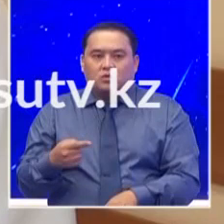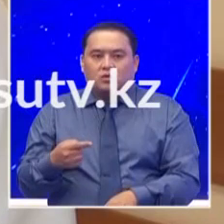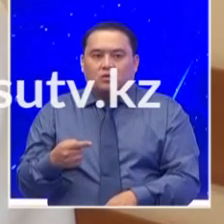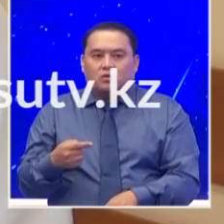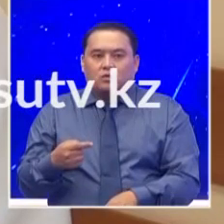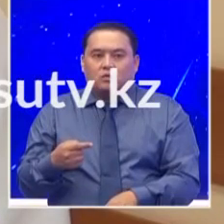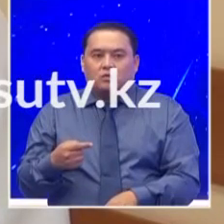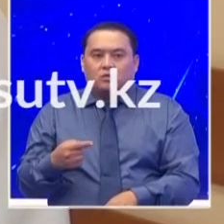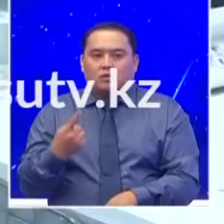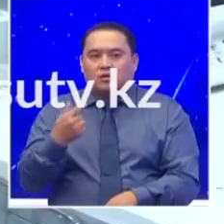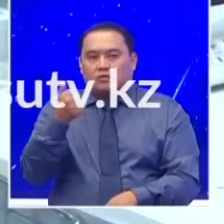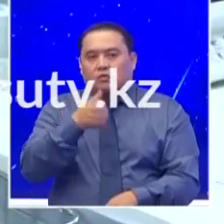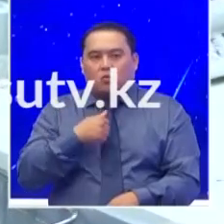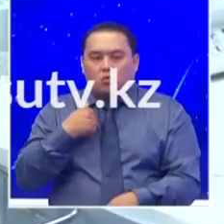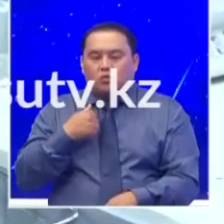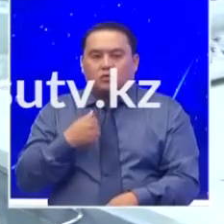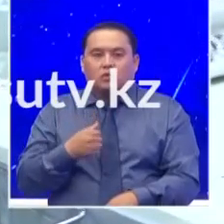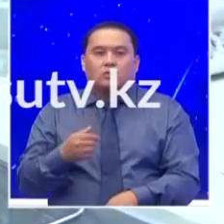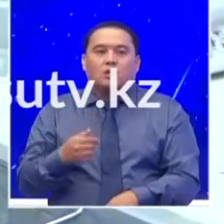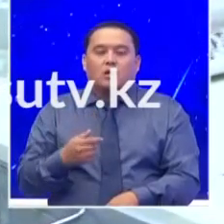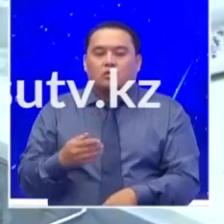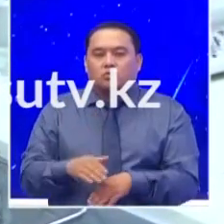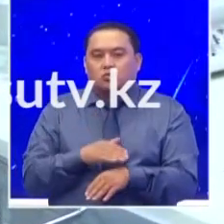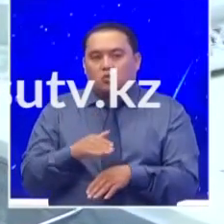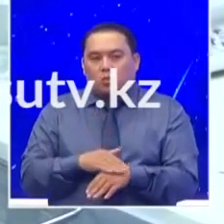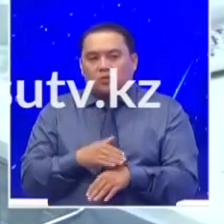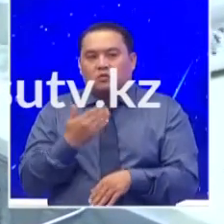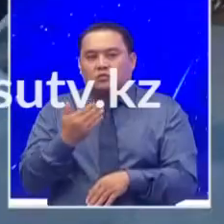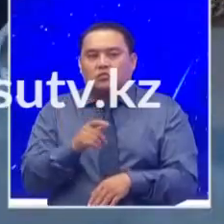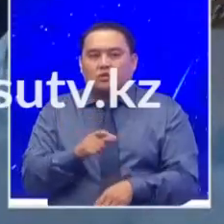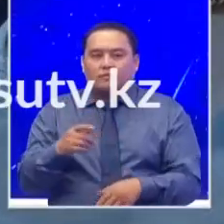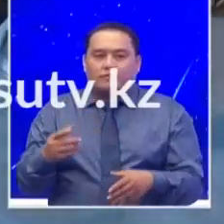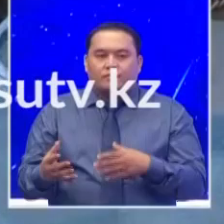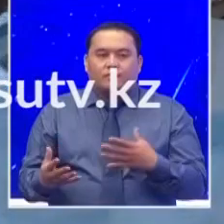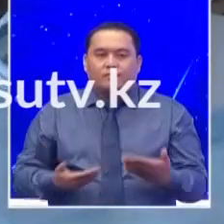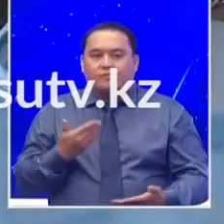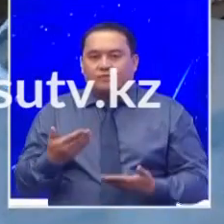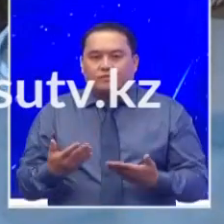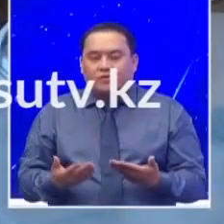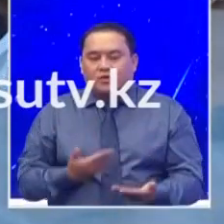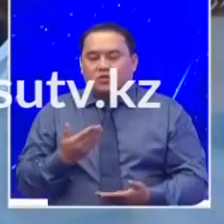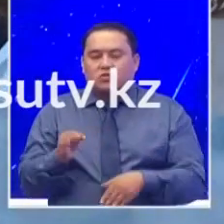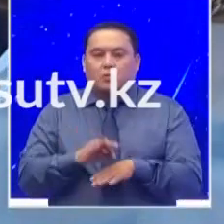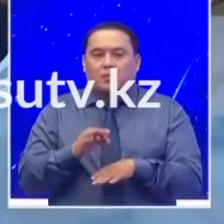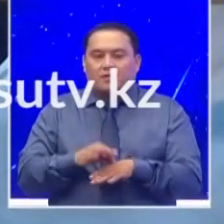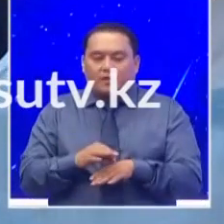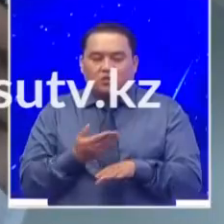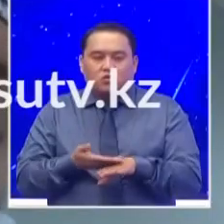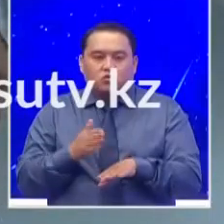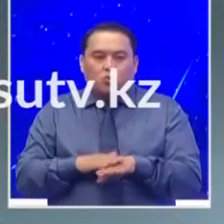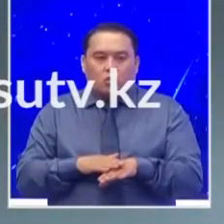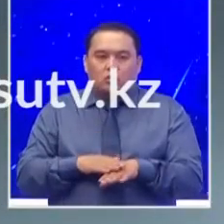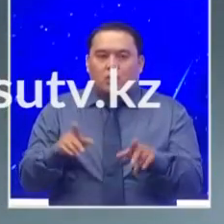Иногда бывает, что в год-два раза. Добрый жест мэтра хирургии позволил не только вылечить тысячи пациентов с серьезным диагнозом, но и